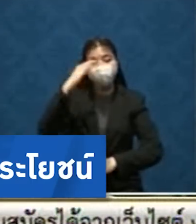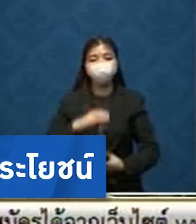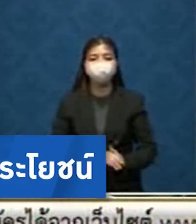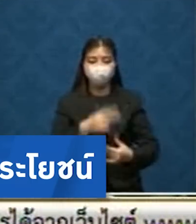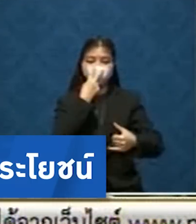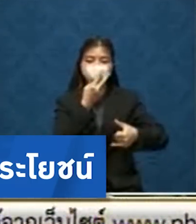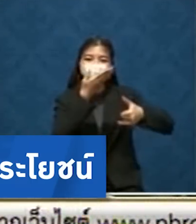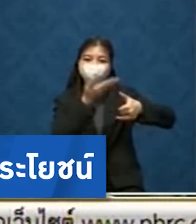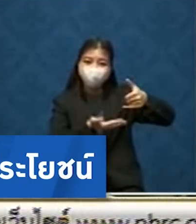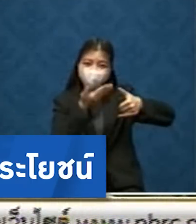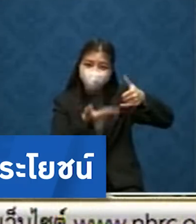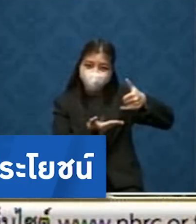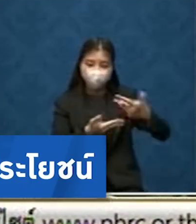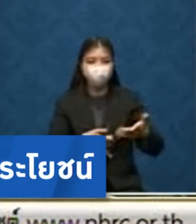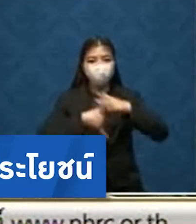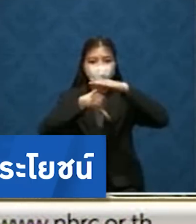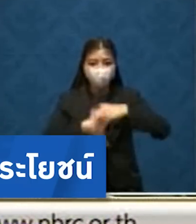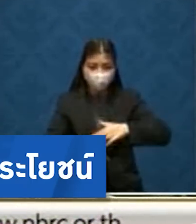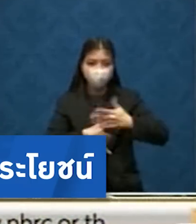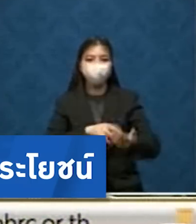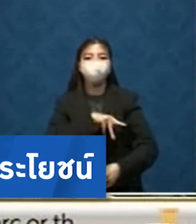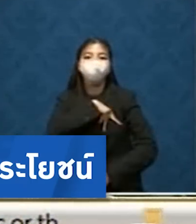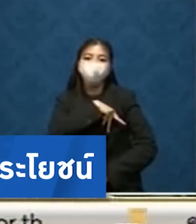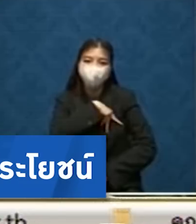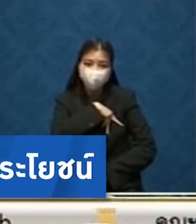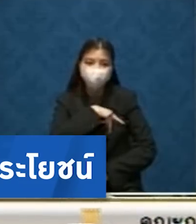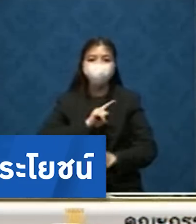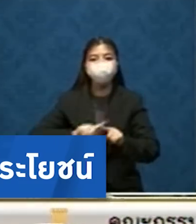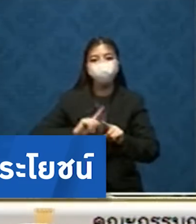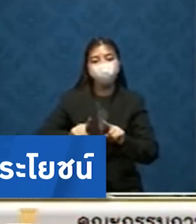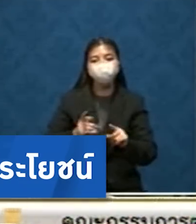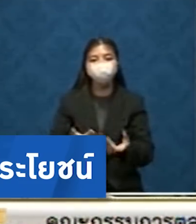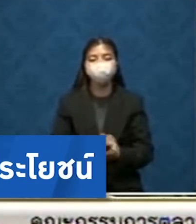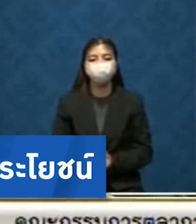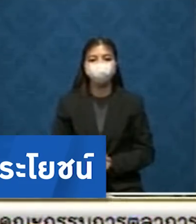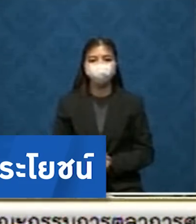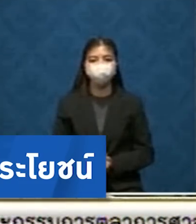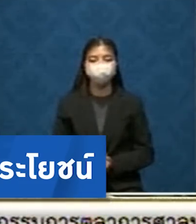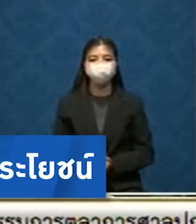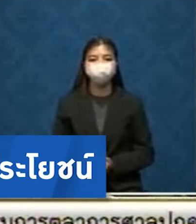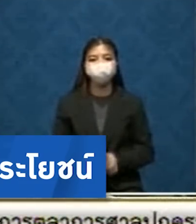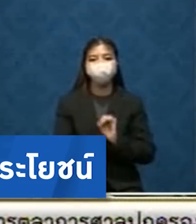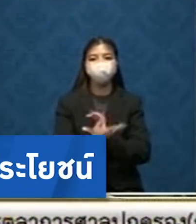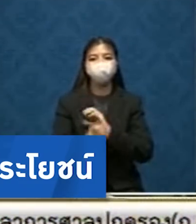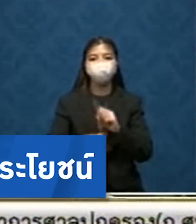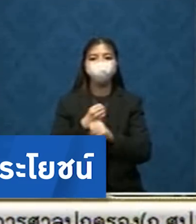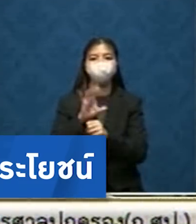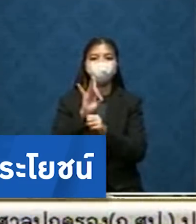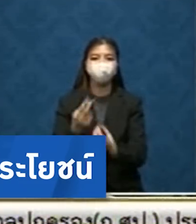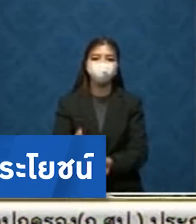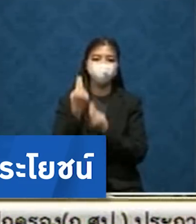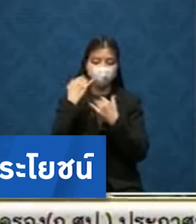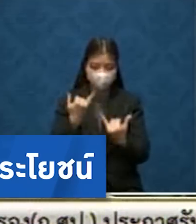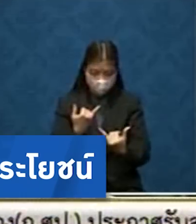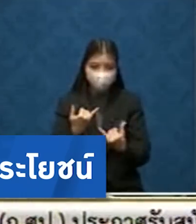เหยียบย่ำและทำลายย่ำยีศักดิ์ศรีของชาวพุทธให้ทุกข์ตลอดมา 8ปีเต็มๆปีนี้